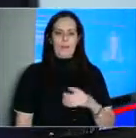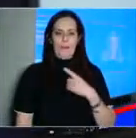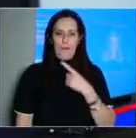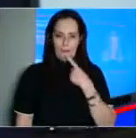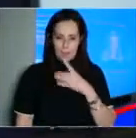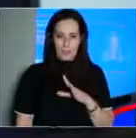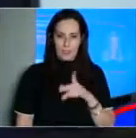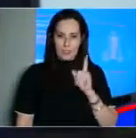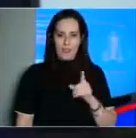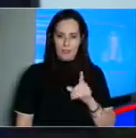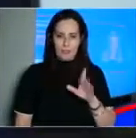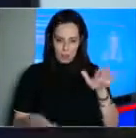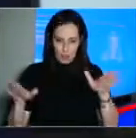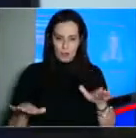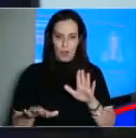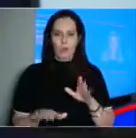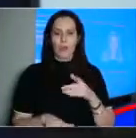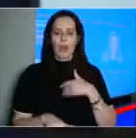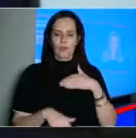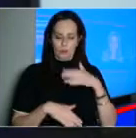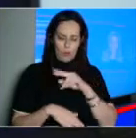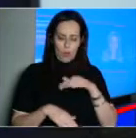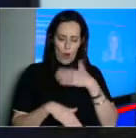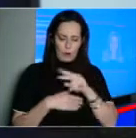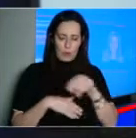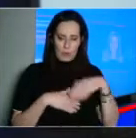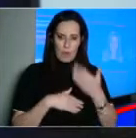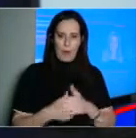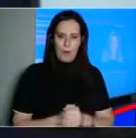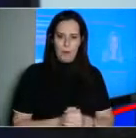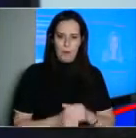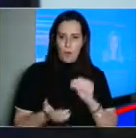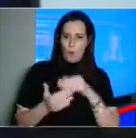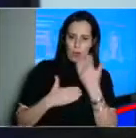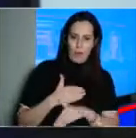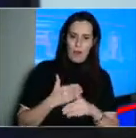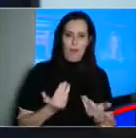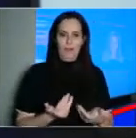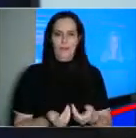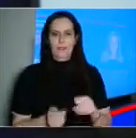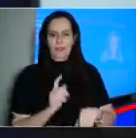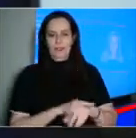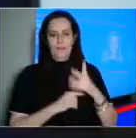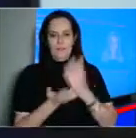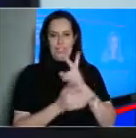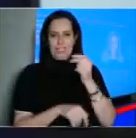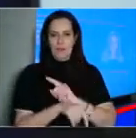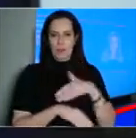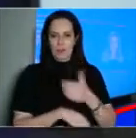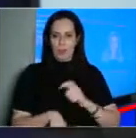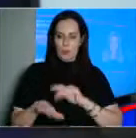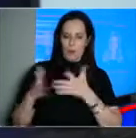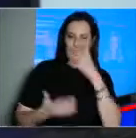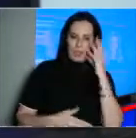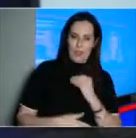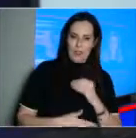צועקים לי באוזן שאני צריך לעבור, אני רוצה שתשבו, אל תזוזו, אנחנו עוברים לאייטם הבא, אני רוצה אתכן פה. לא מצאנו. ברור, אבל עברו 20 דקות. זמן לא עובר מהר